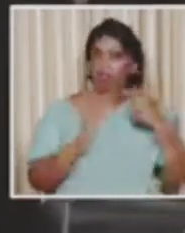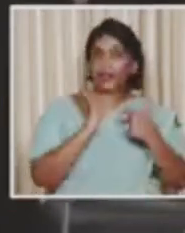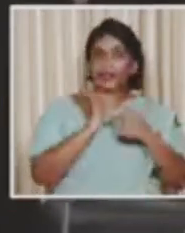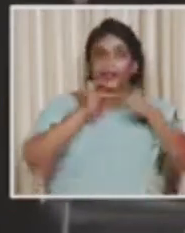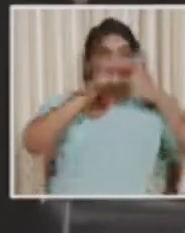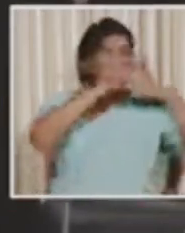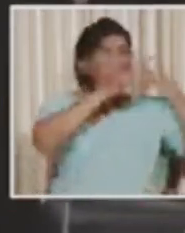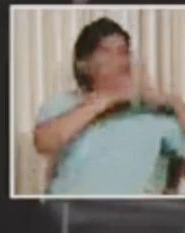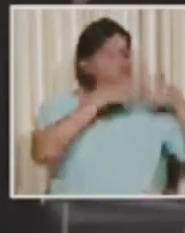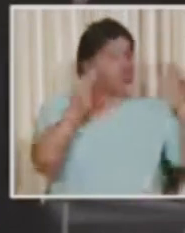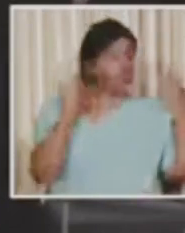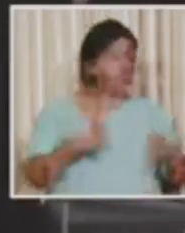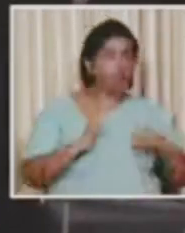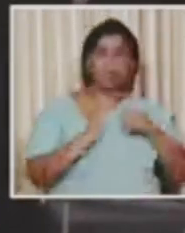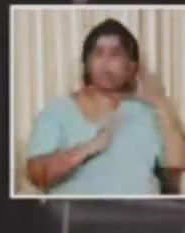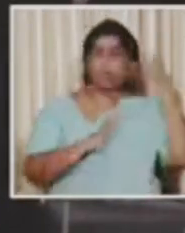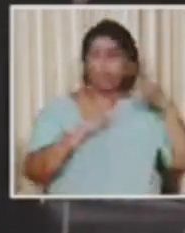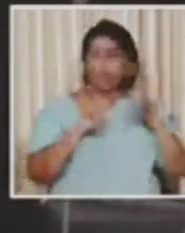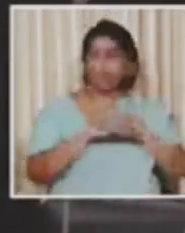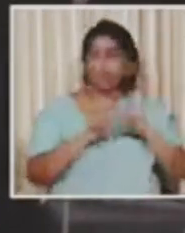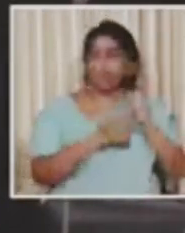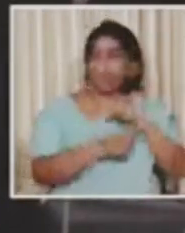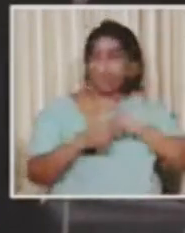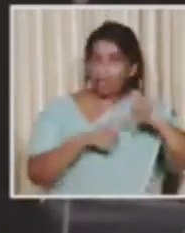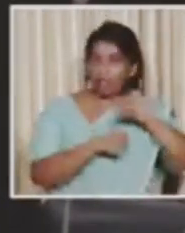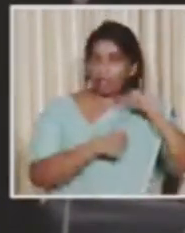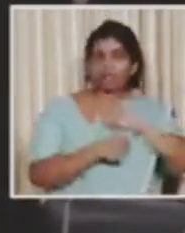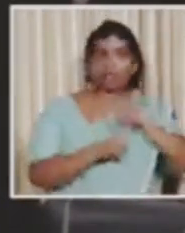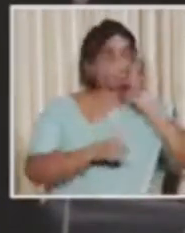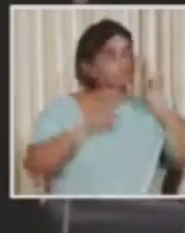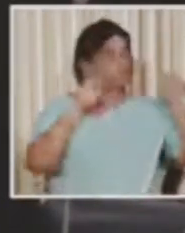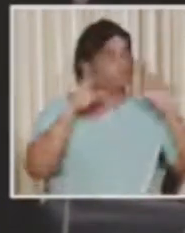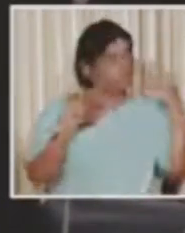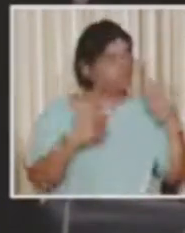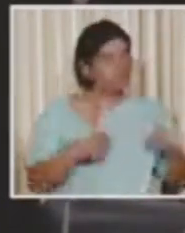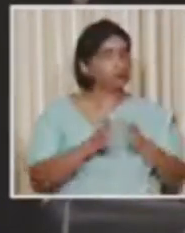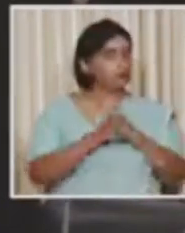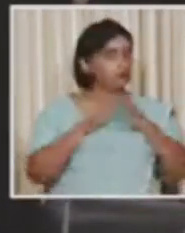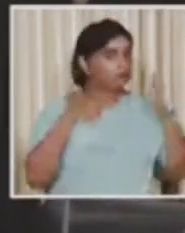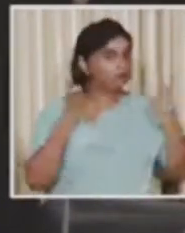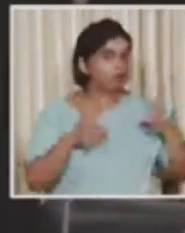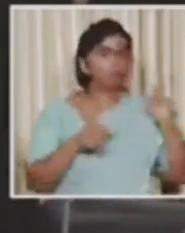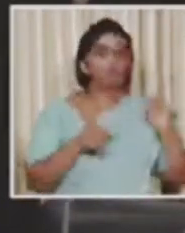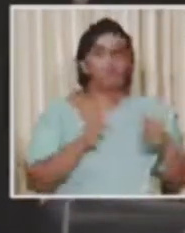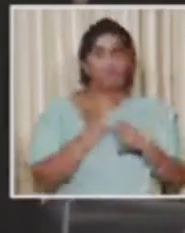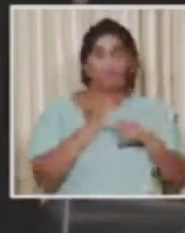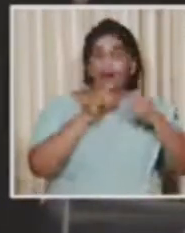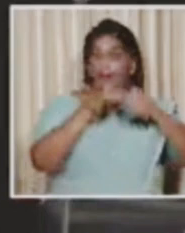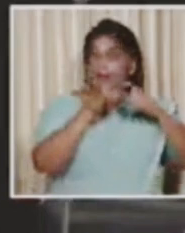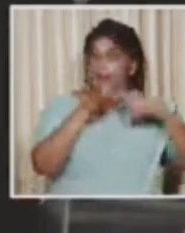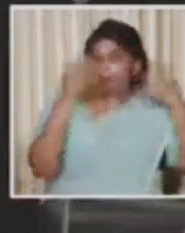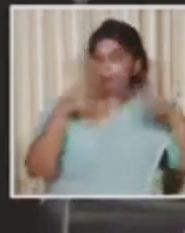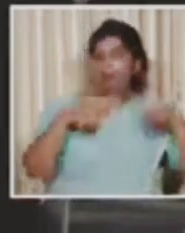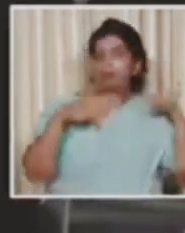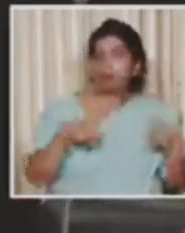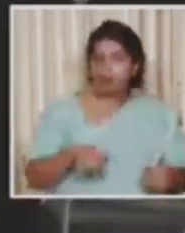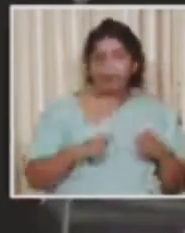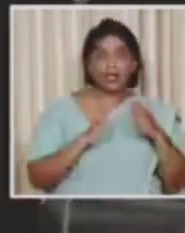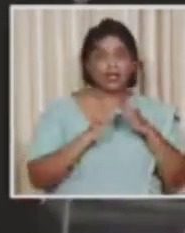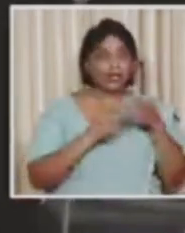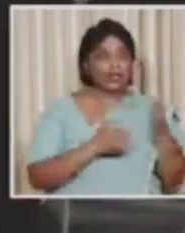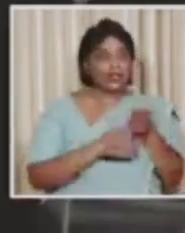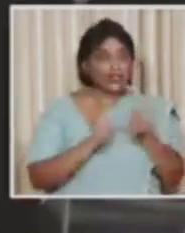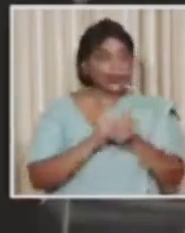කැඳවීමක් කරලා ජාත්‍යන්තරව සියලුම ආයතන වලින් ඉල්ලීම් කරලා පුළුල් ටෙන්ඩර් කැඳවීමක් කරලා අද මේ ගෘහ